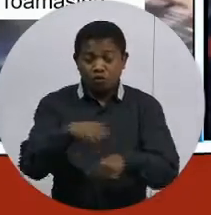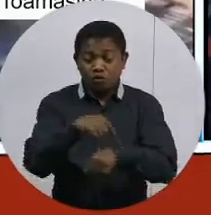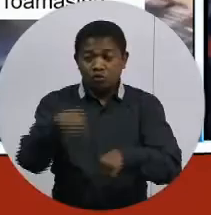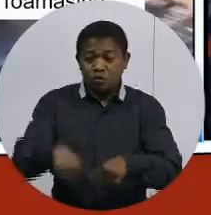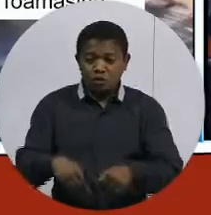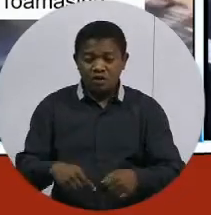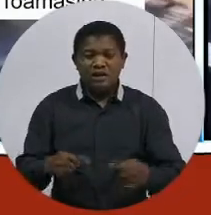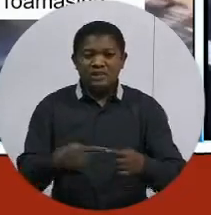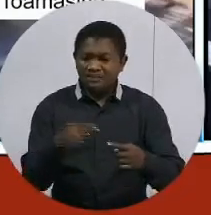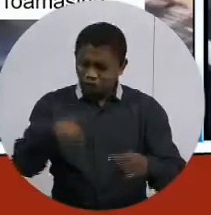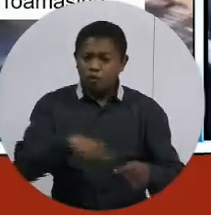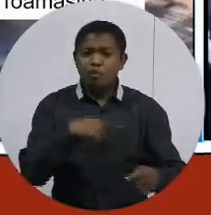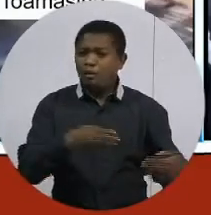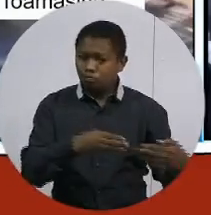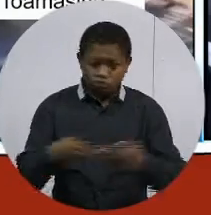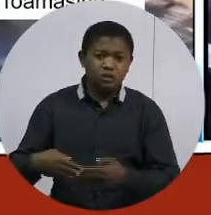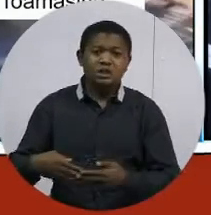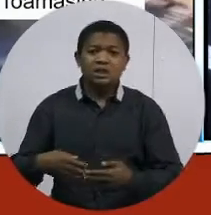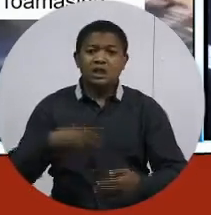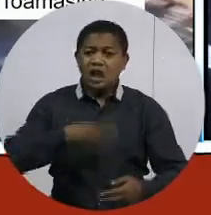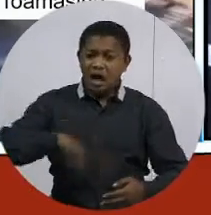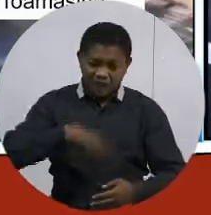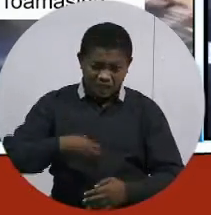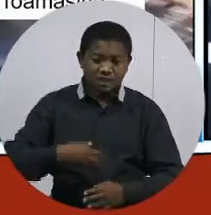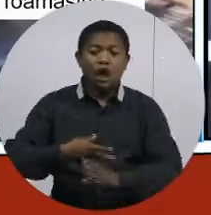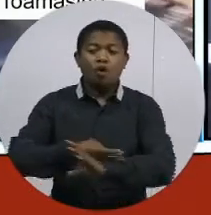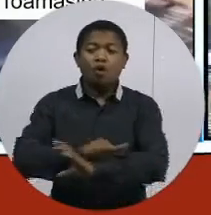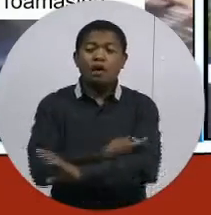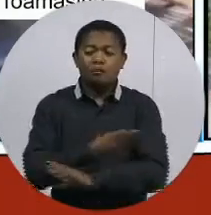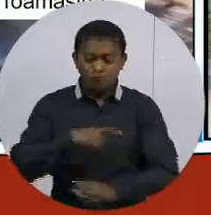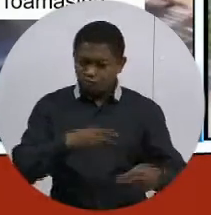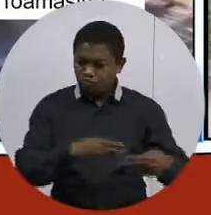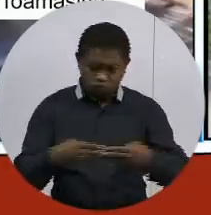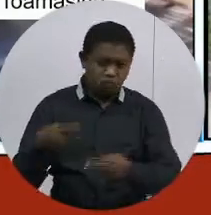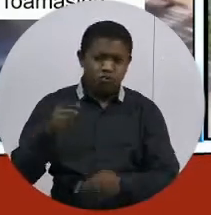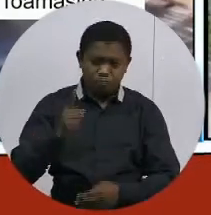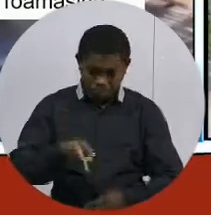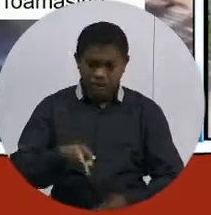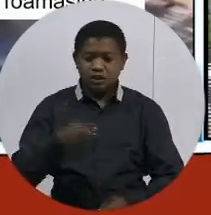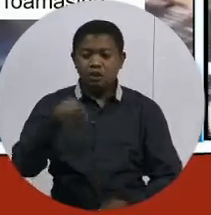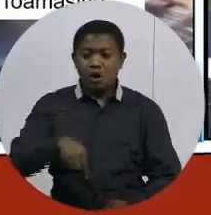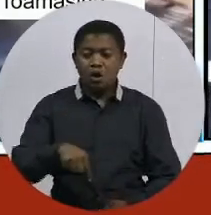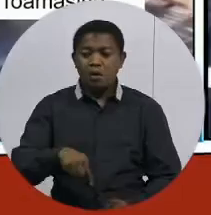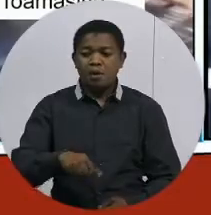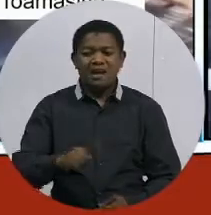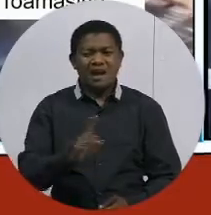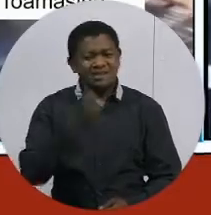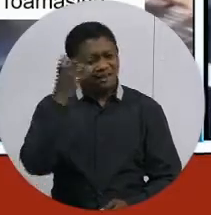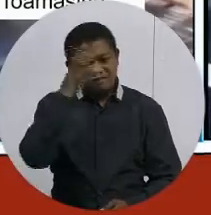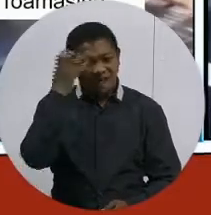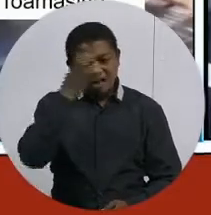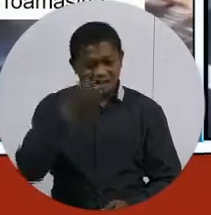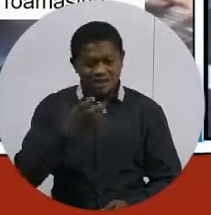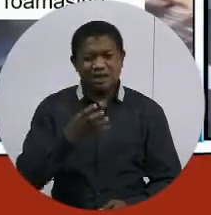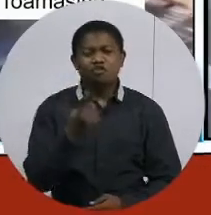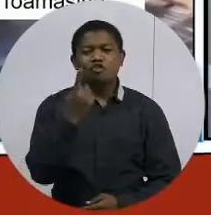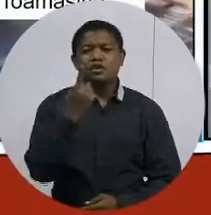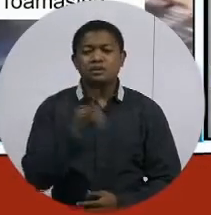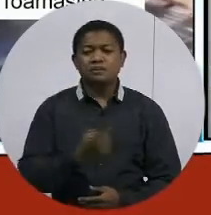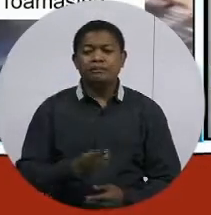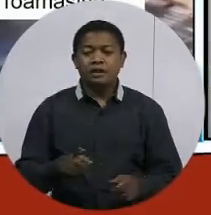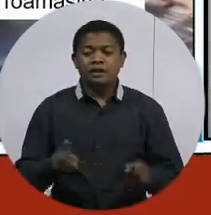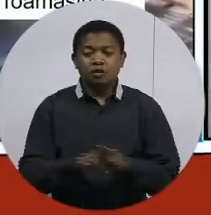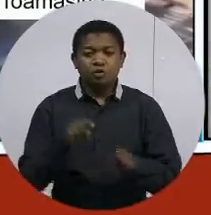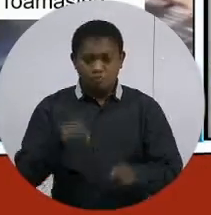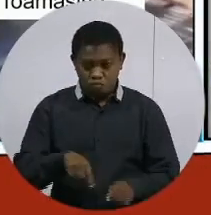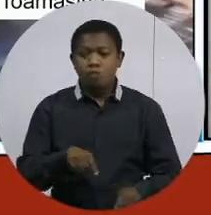atsika na fahatsika ny fiainan'izay zavatra zay ka tsy ho sodoka atsika hoe efa milamina fa mbola eo ary miady zany dia mbola mandeha